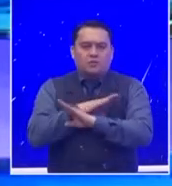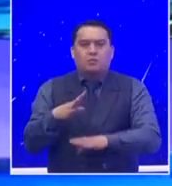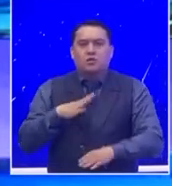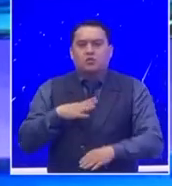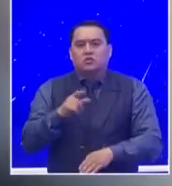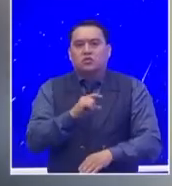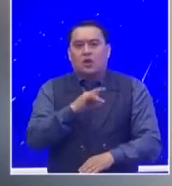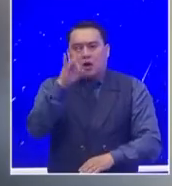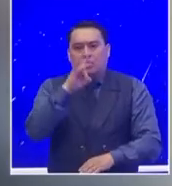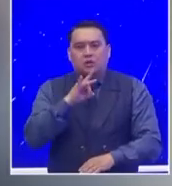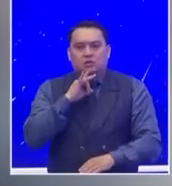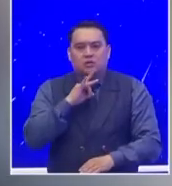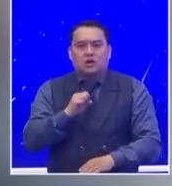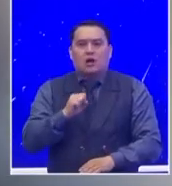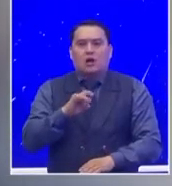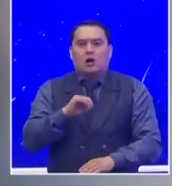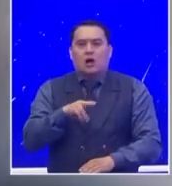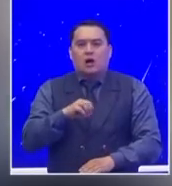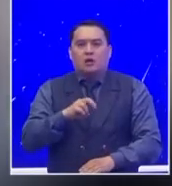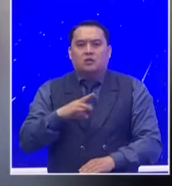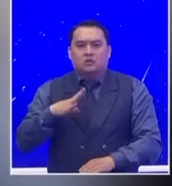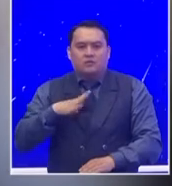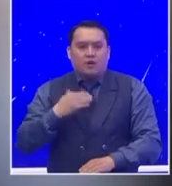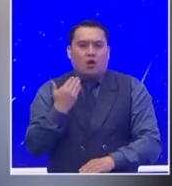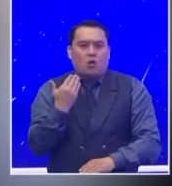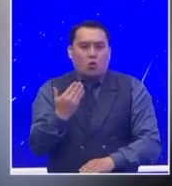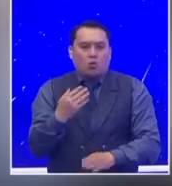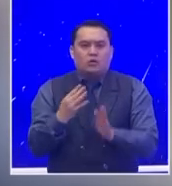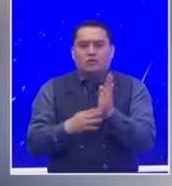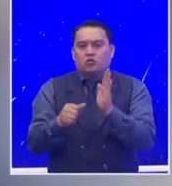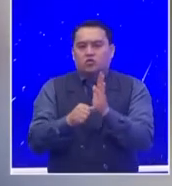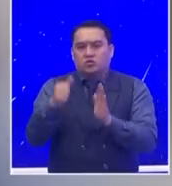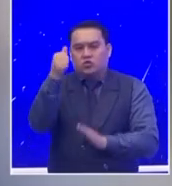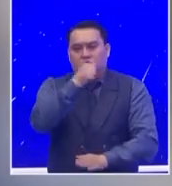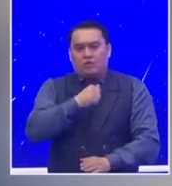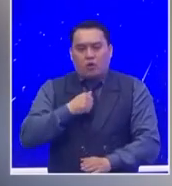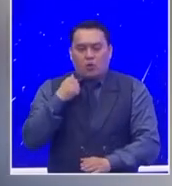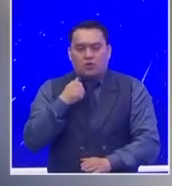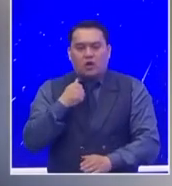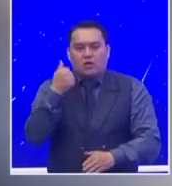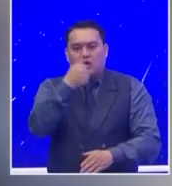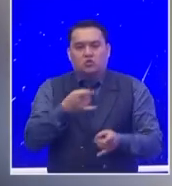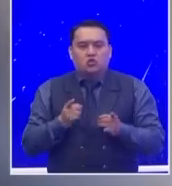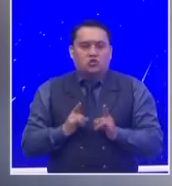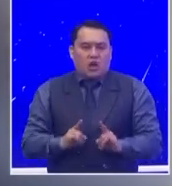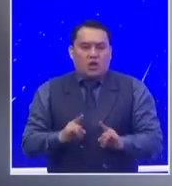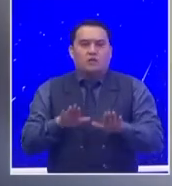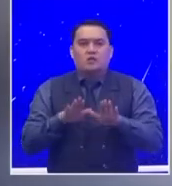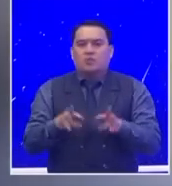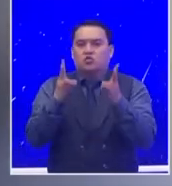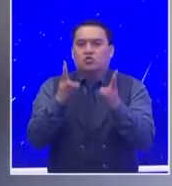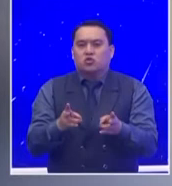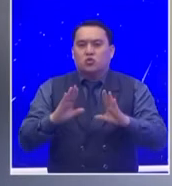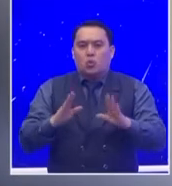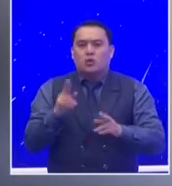стал гражданин республики Бакиров Музафар Ильясович, 1996 года рождения. На месте